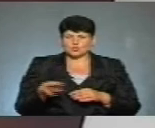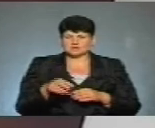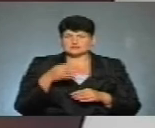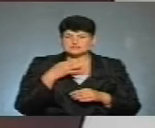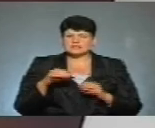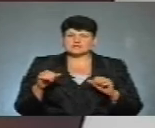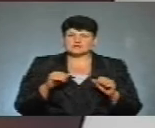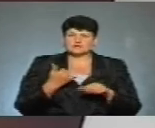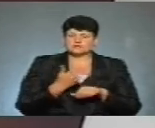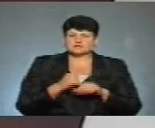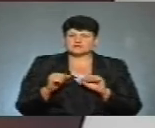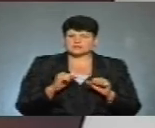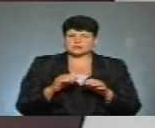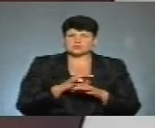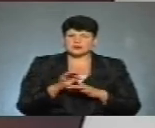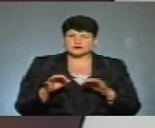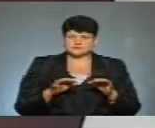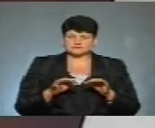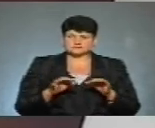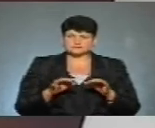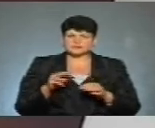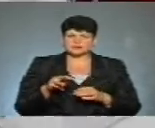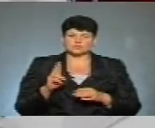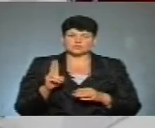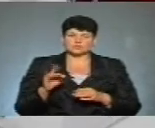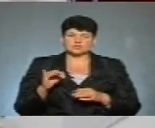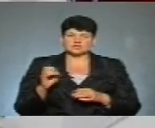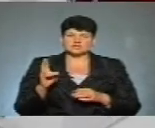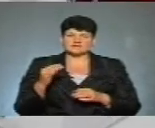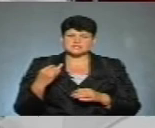місцевого самоврядування USAID Марат П'юрчевський.